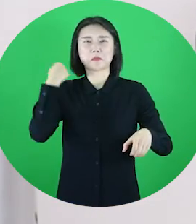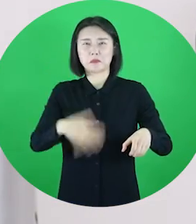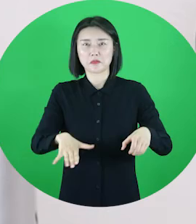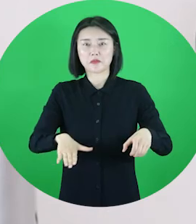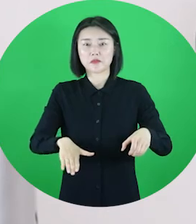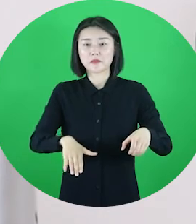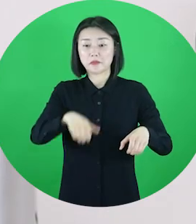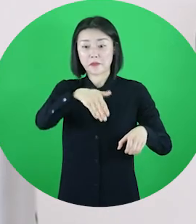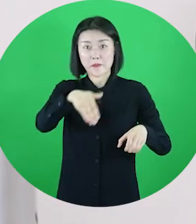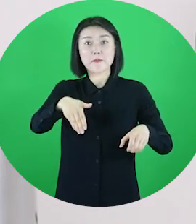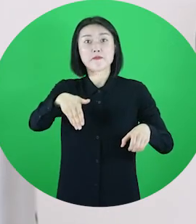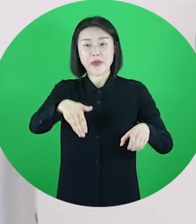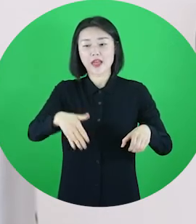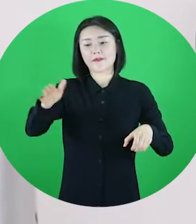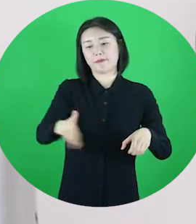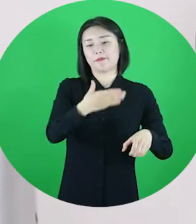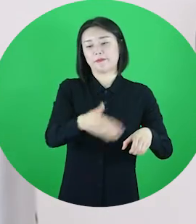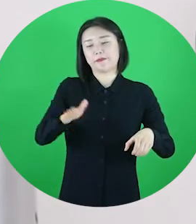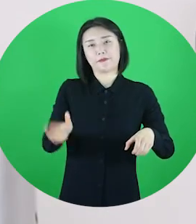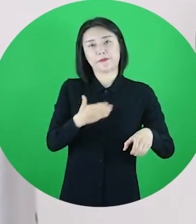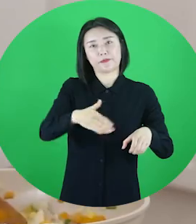그리고 잘 섞어줍니다.